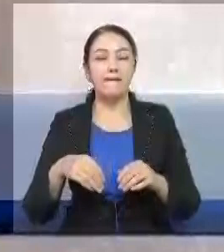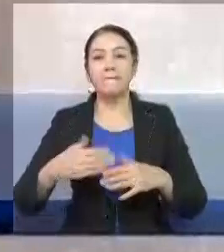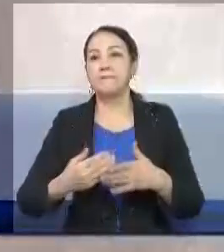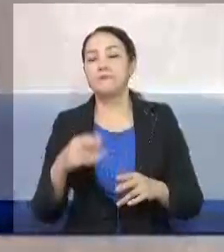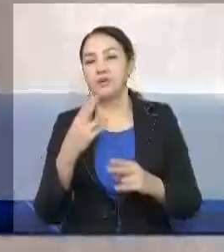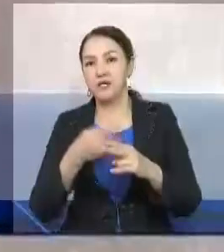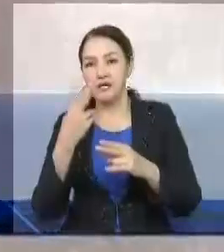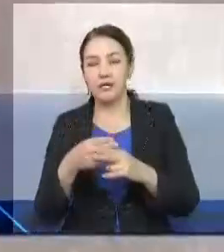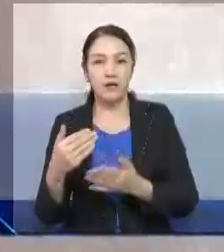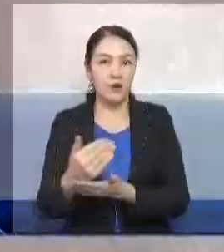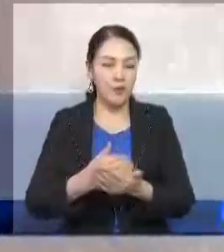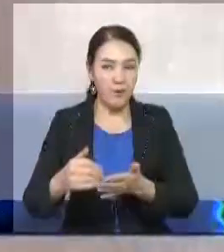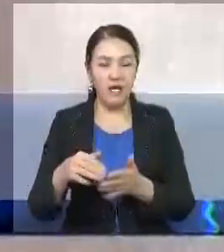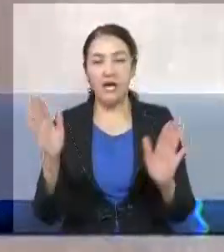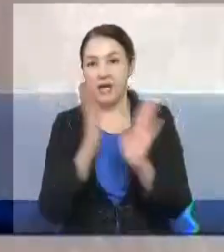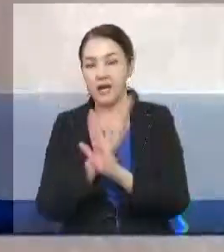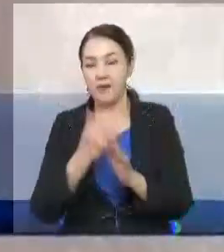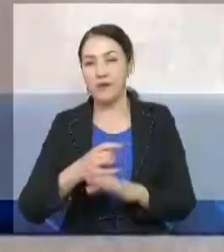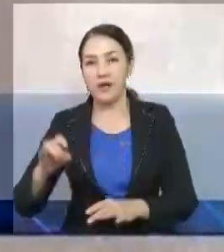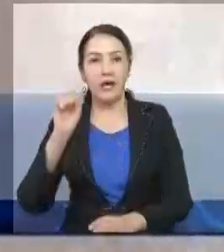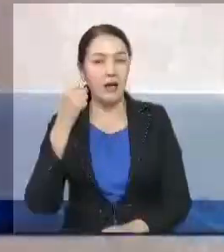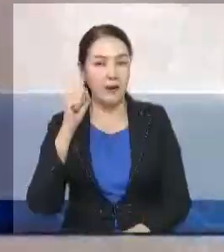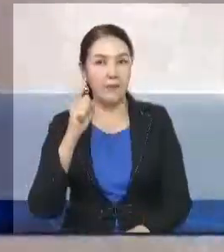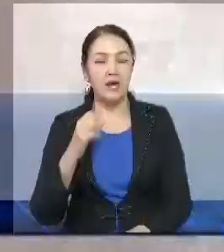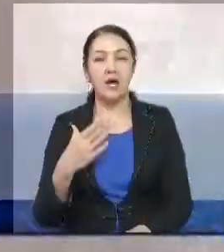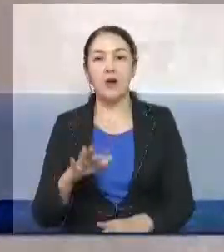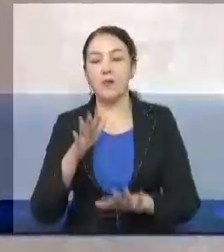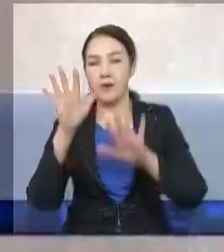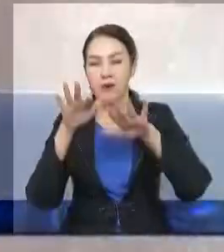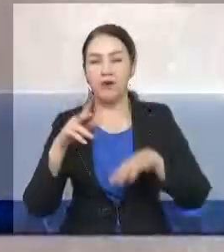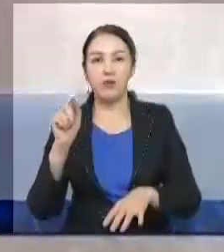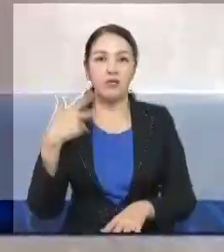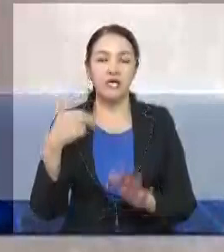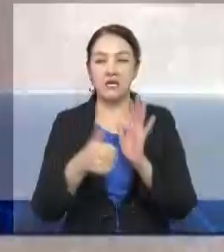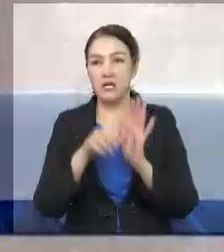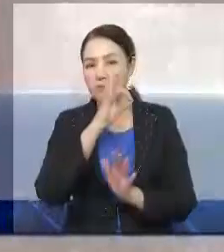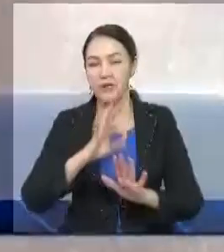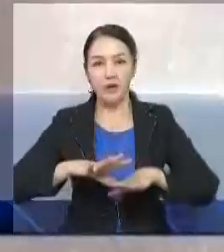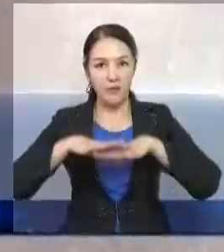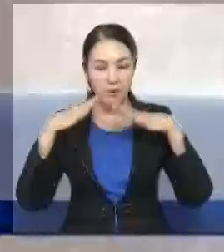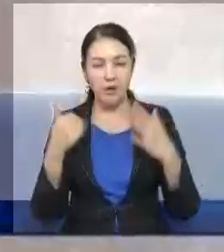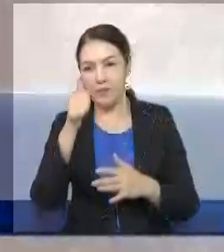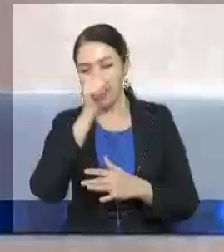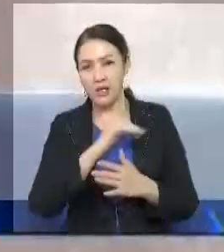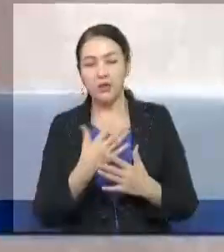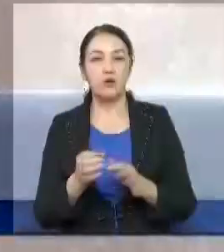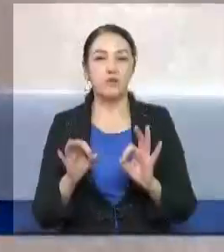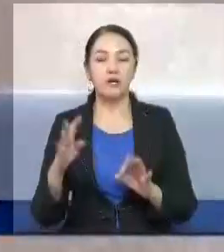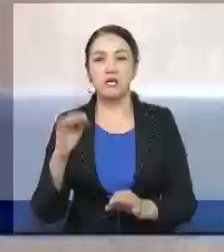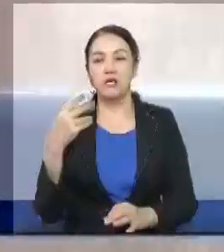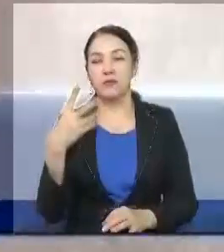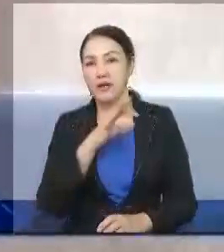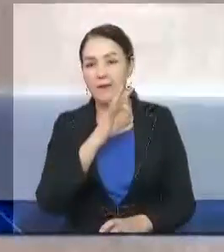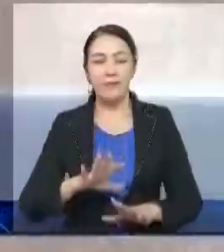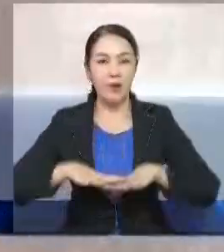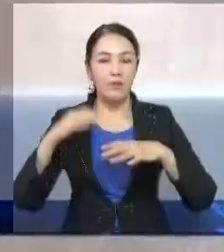урожая. Согласно данным Казгидромета, в этом районе в августе осадки выпали на 136% больше месячной нормы, на